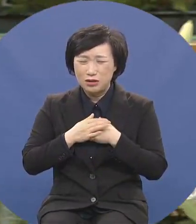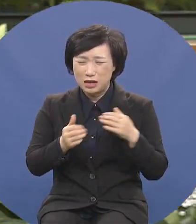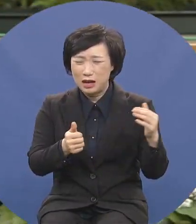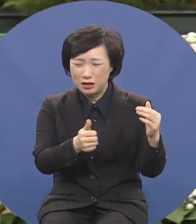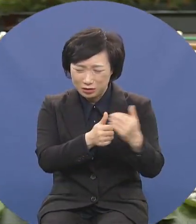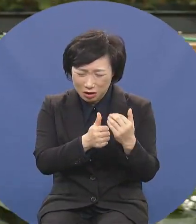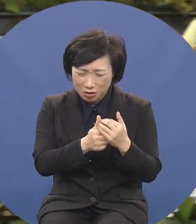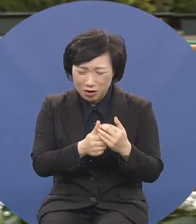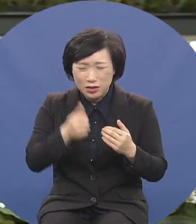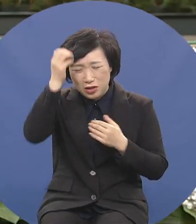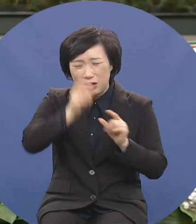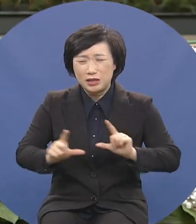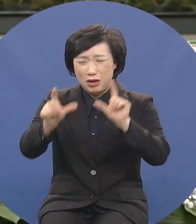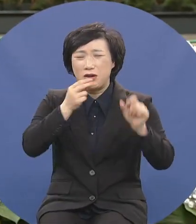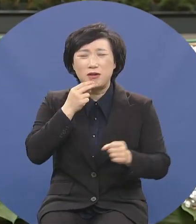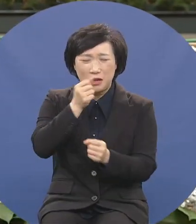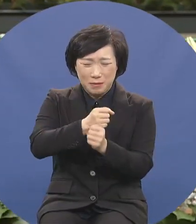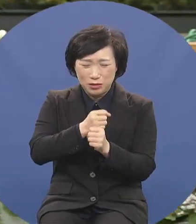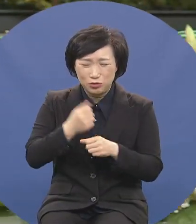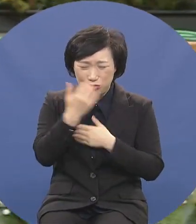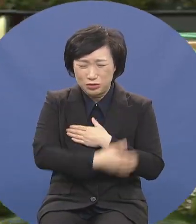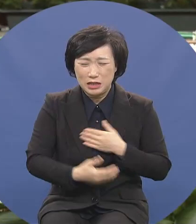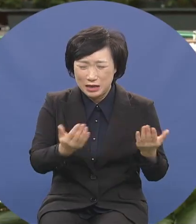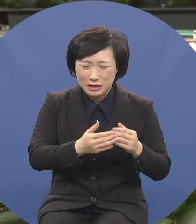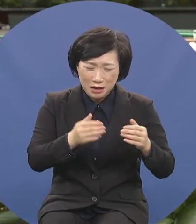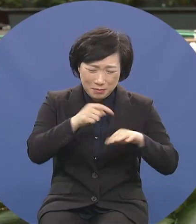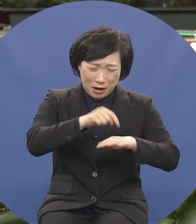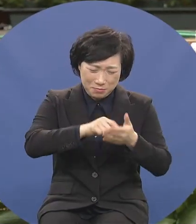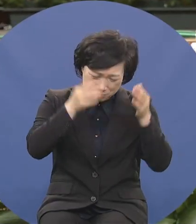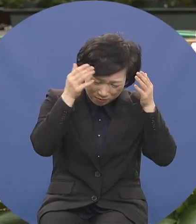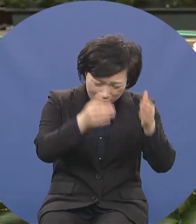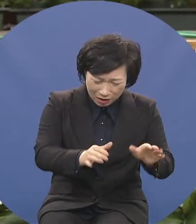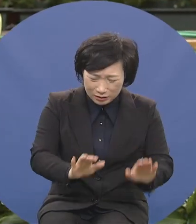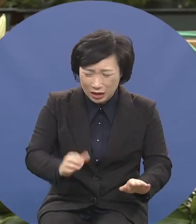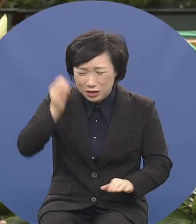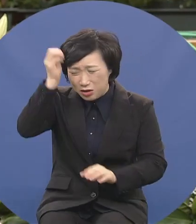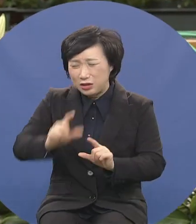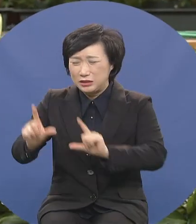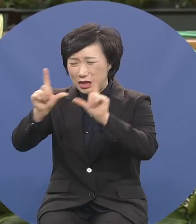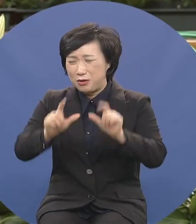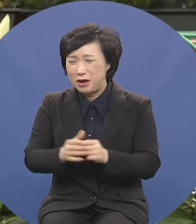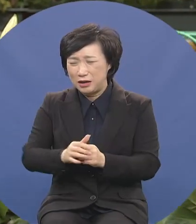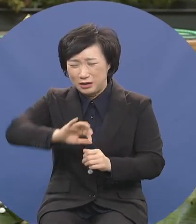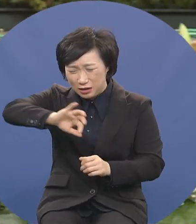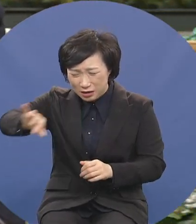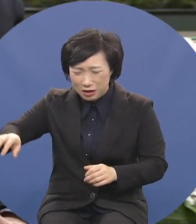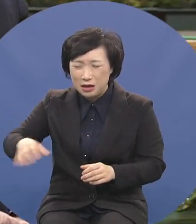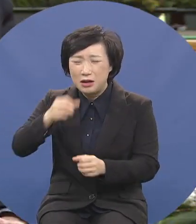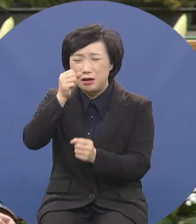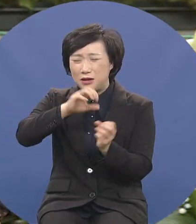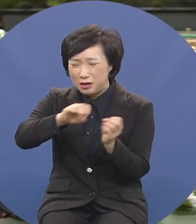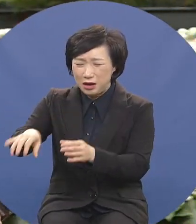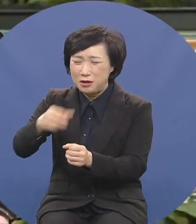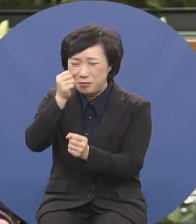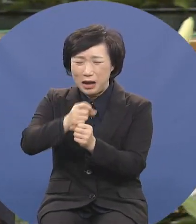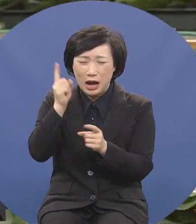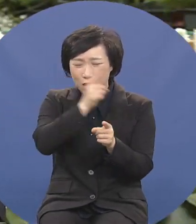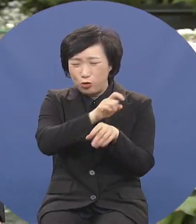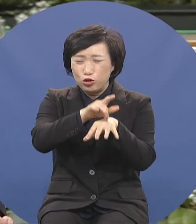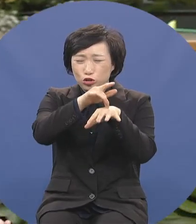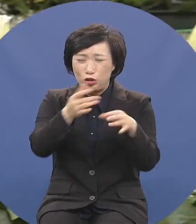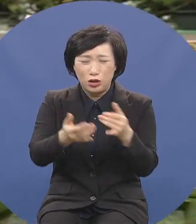생활을 못하게 만들고 육신의 것은 마음을 쏟으나 영적 생활을 도연시켜 내들이게 만드는 마귀 사단